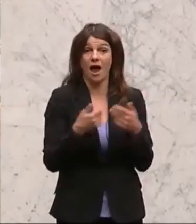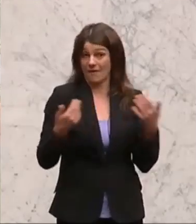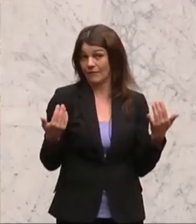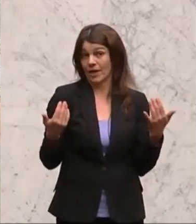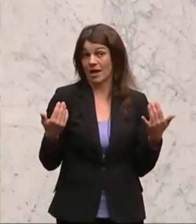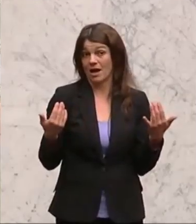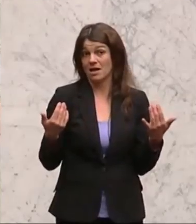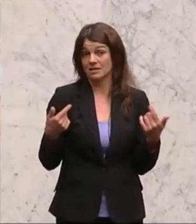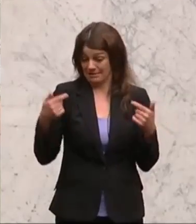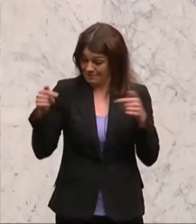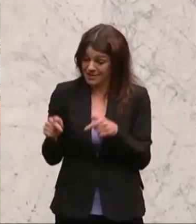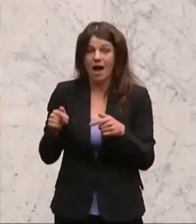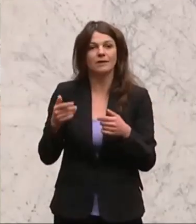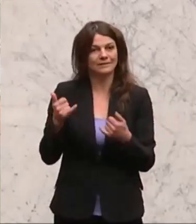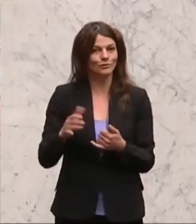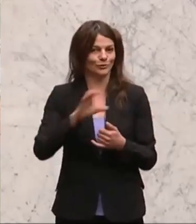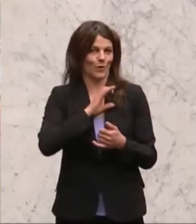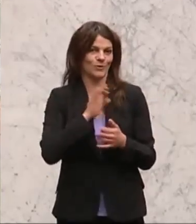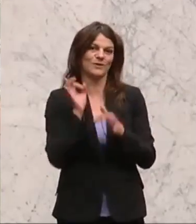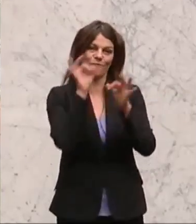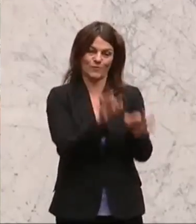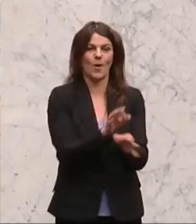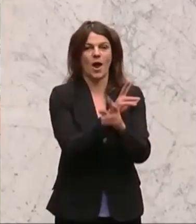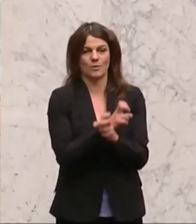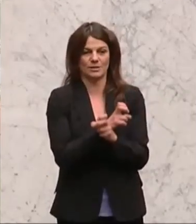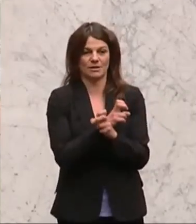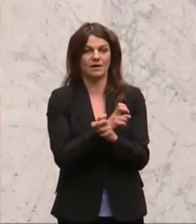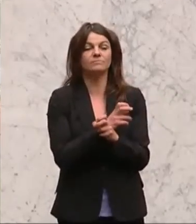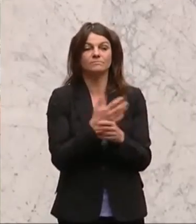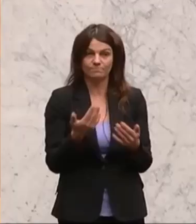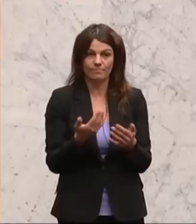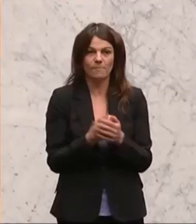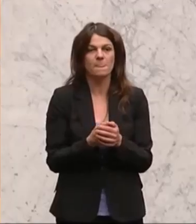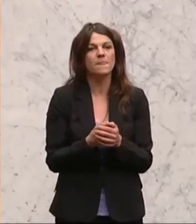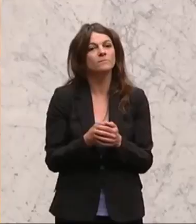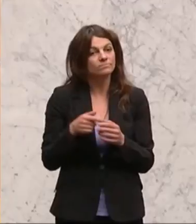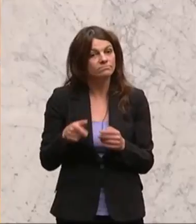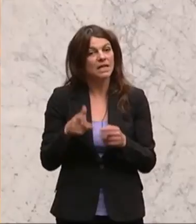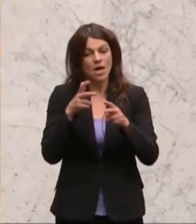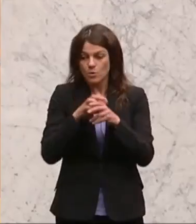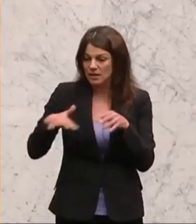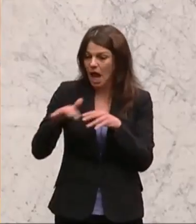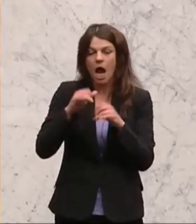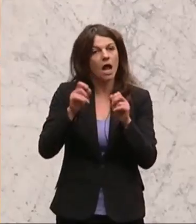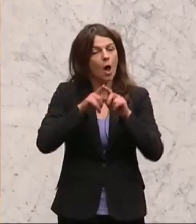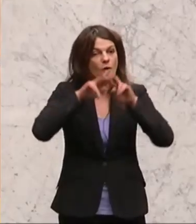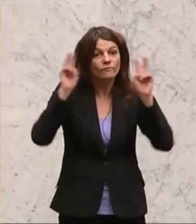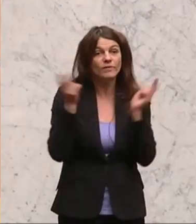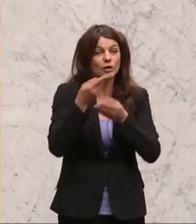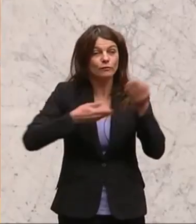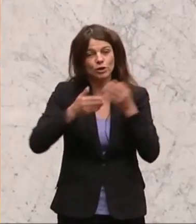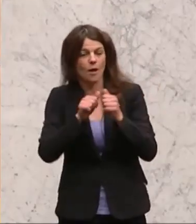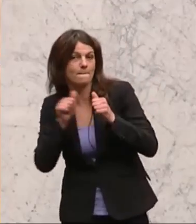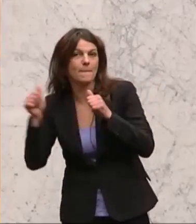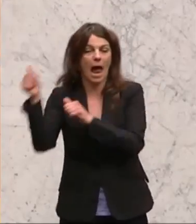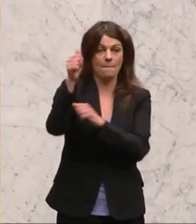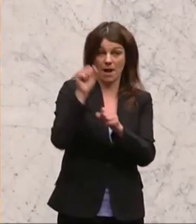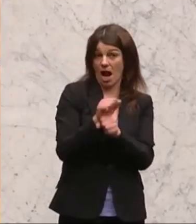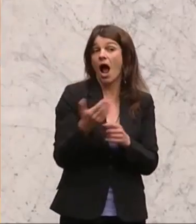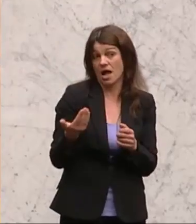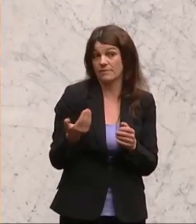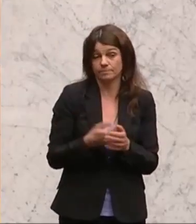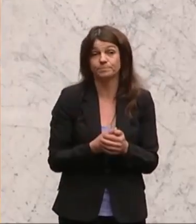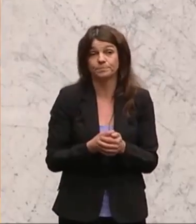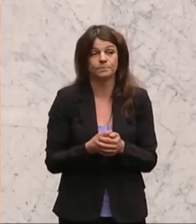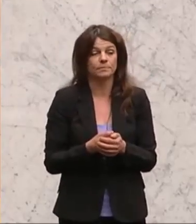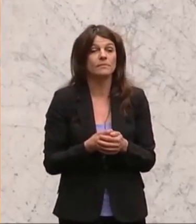auch die Chance sind für Österreicher, sich entscheidend auch ganz vorne in der Weltwirtschaft und in Europa zu positionieren. Und